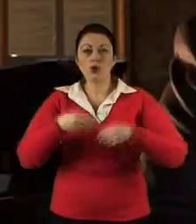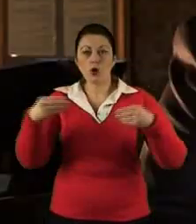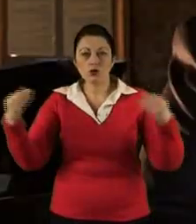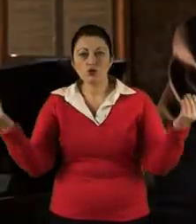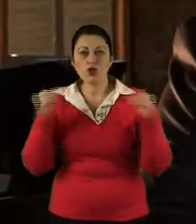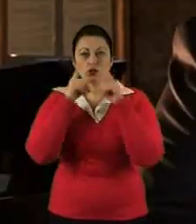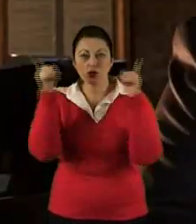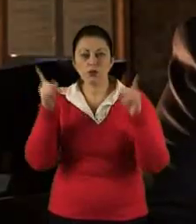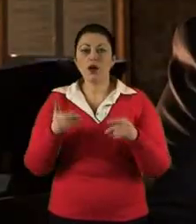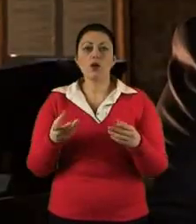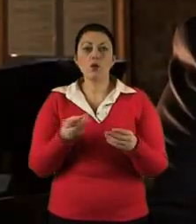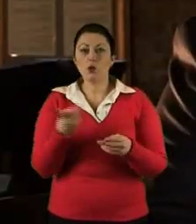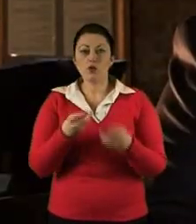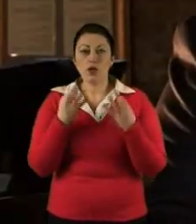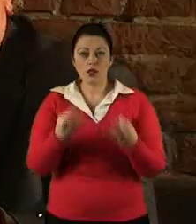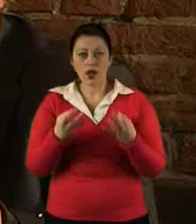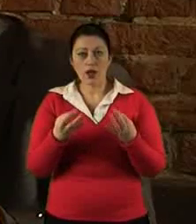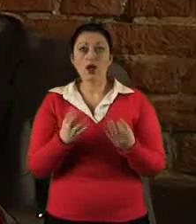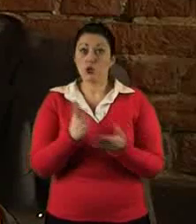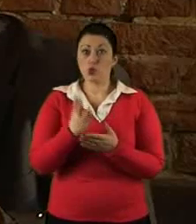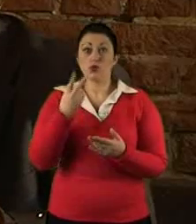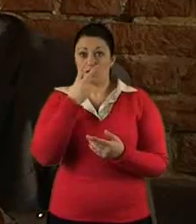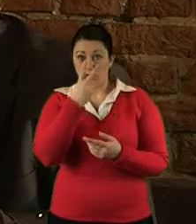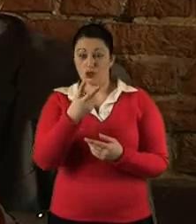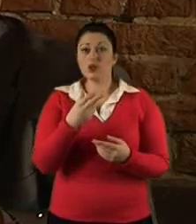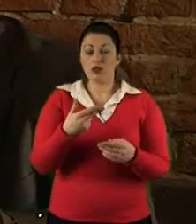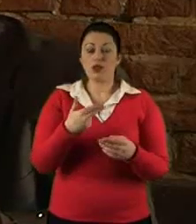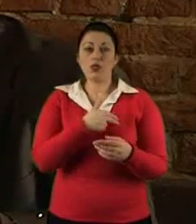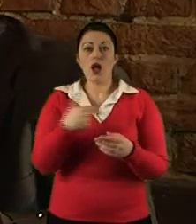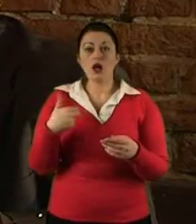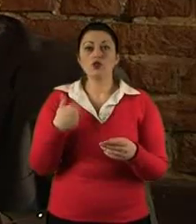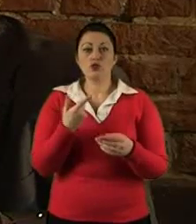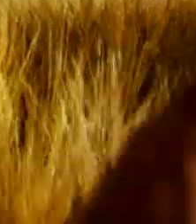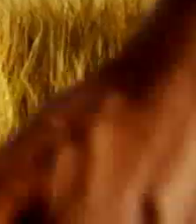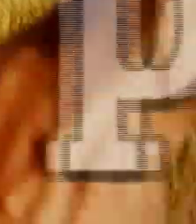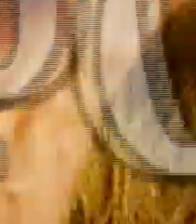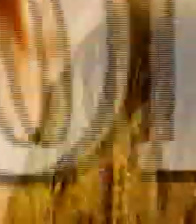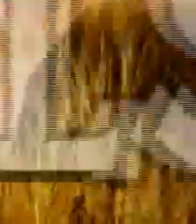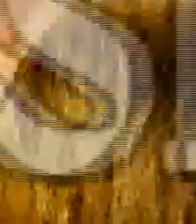się rozwijała tak, jak to ma miejsce w tej chwili. Takich hodowli jest coraz więcej.